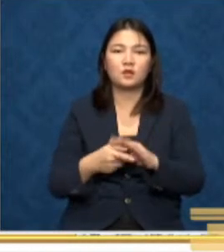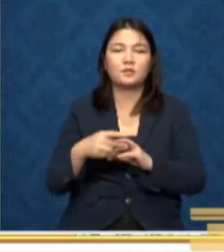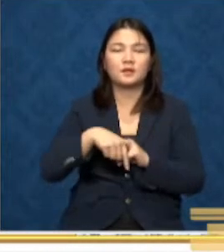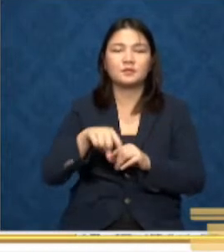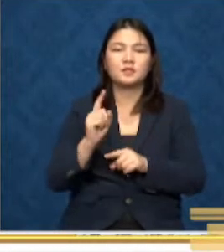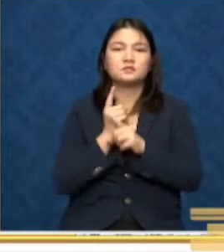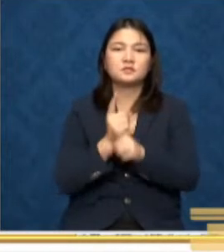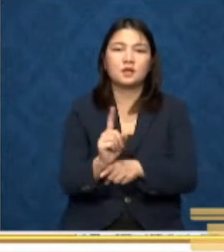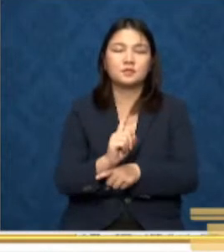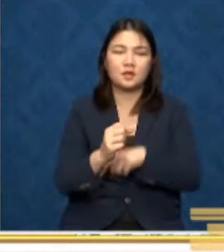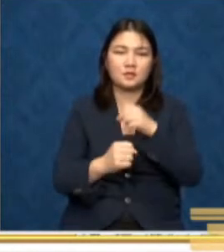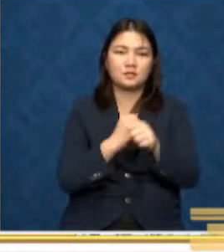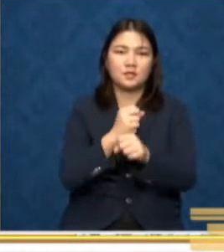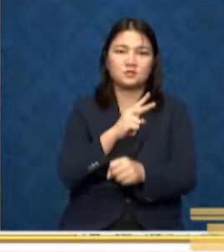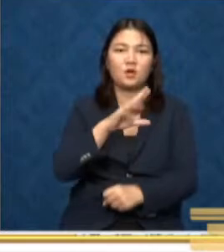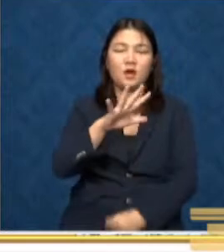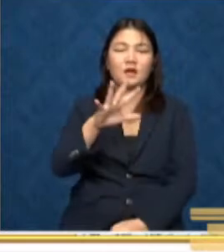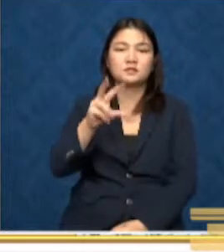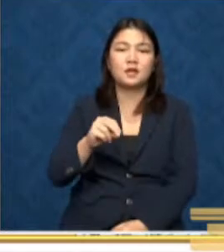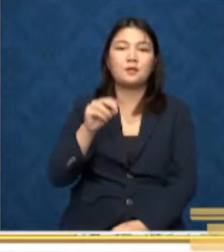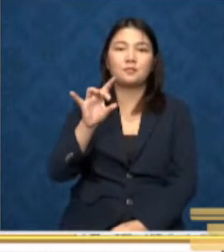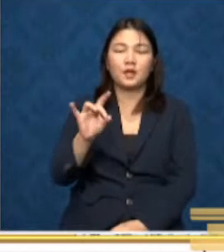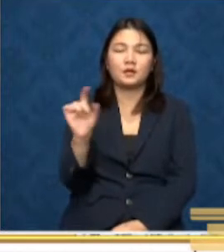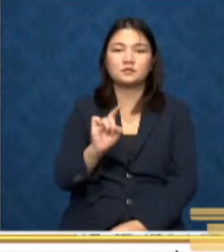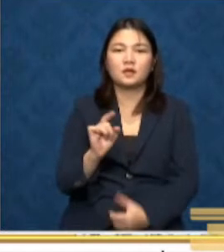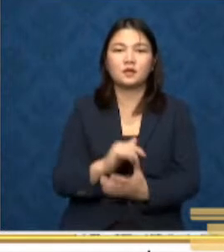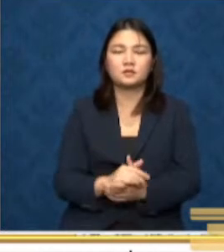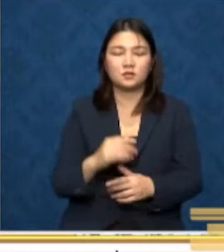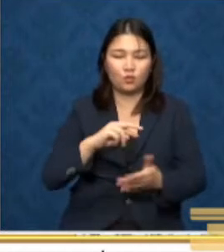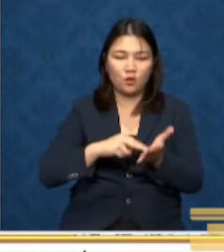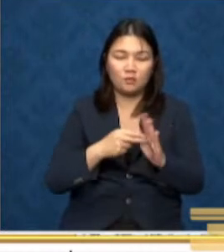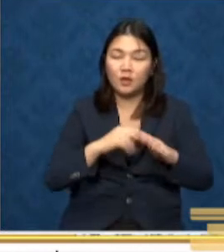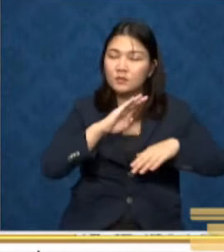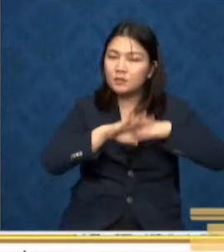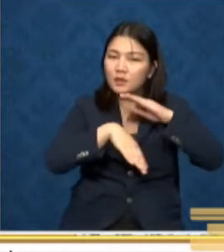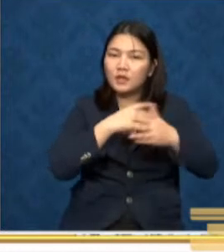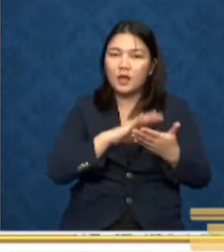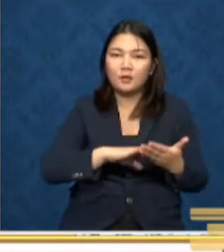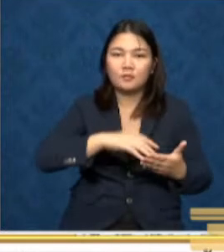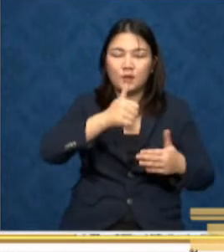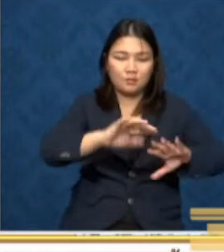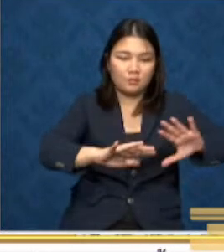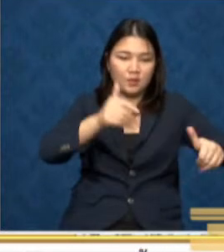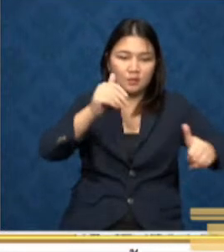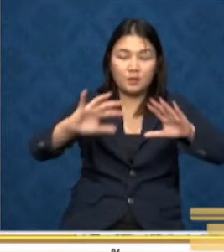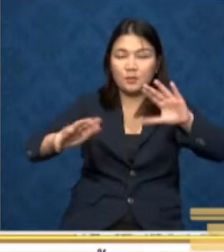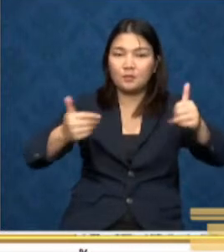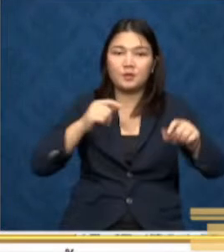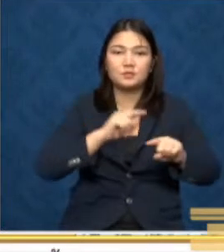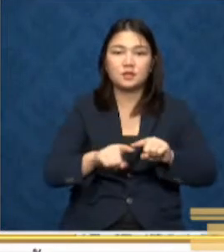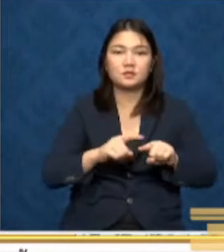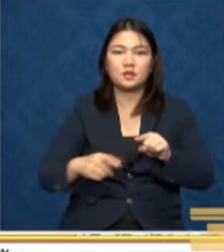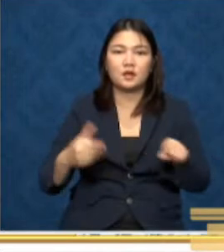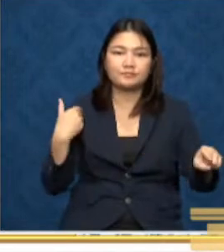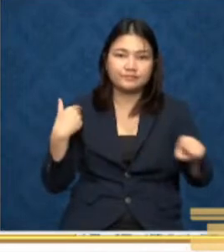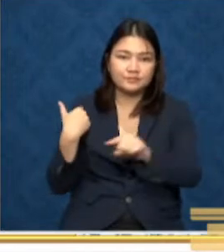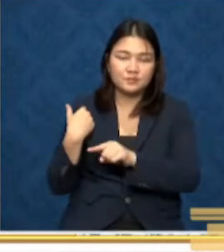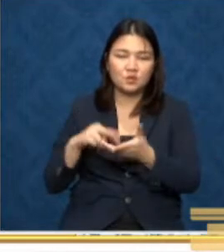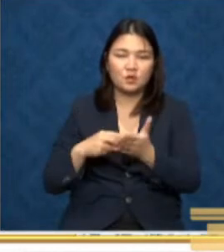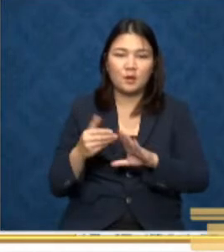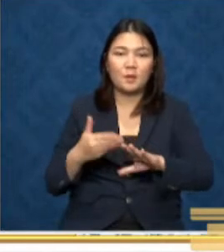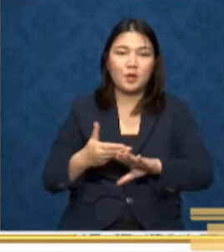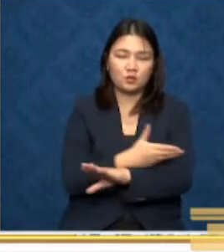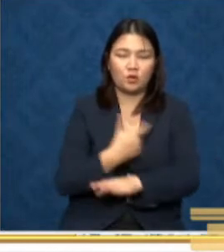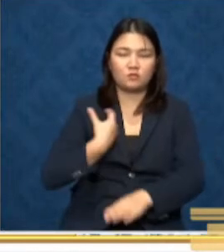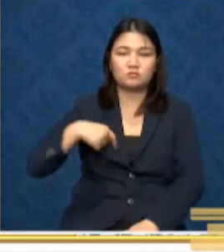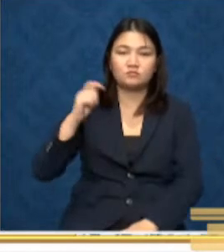ลาในปี2538พร้อมมีการฟื้นฟูรักษาและเยียวยากระบวนการในการจัดให้มีการพิจารณาคดีโด